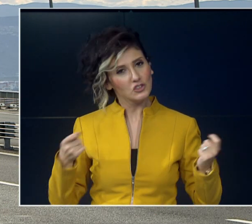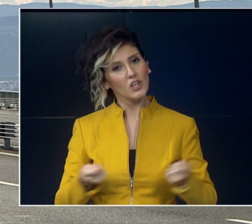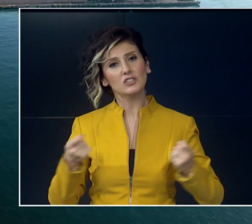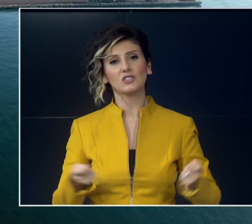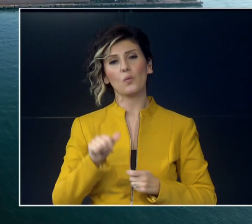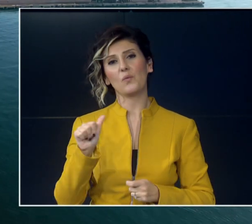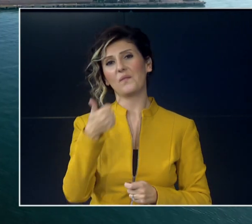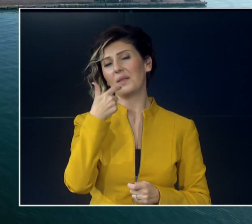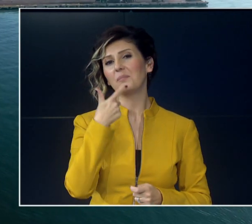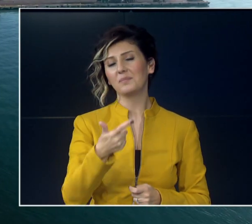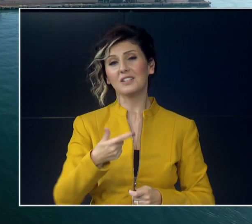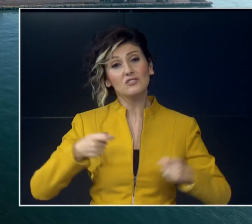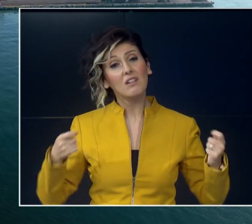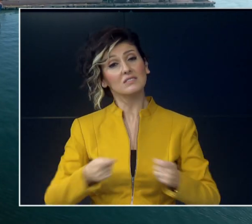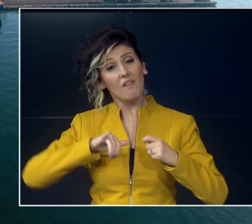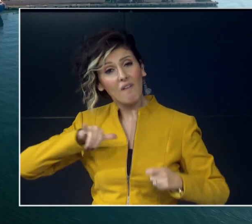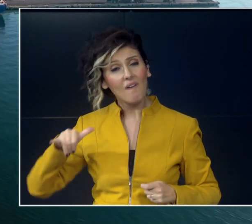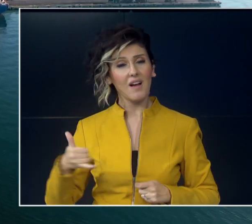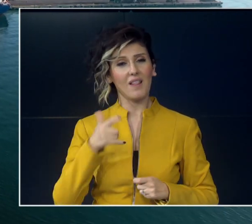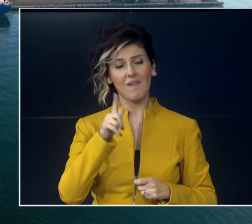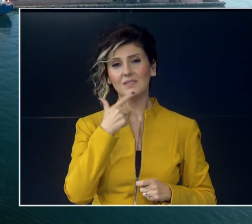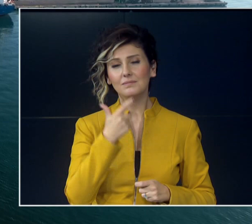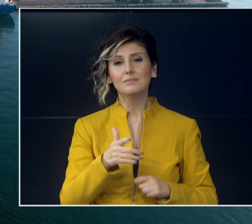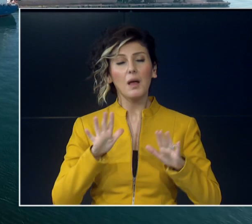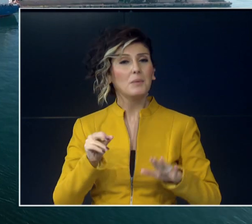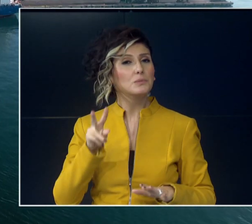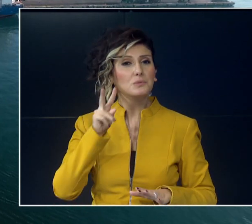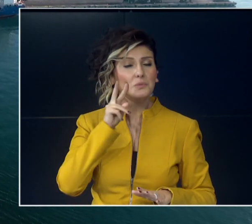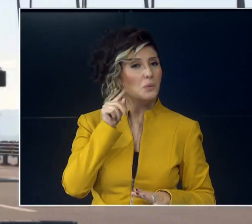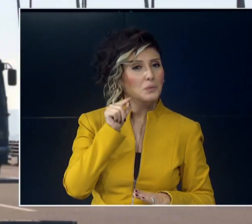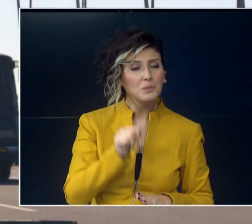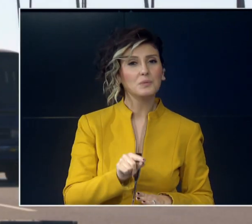çalışacaksın, çabalayacaksın. Ama sonunda